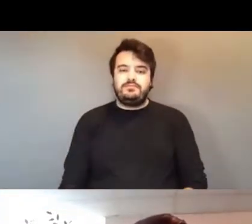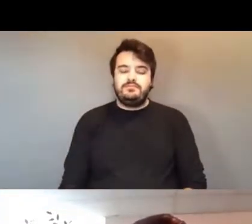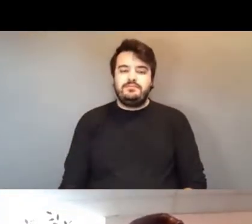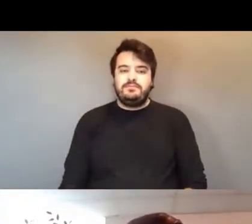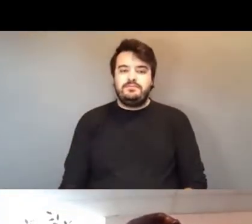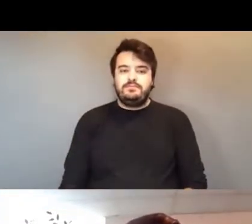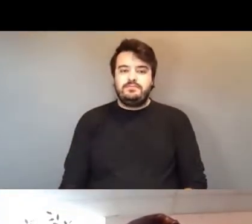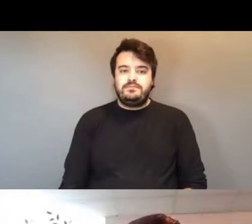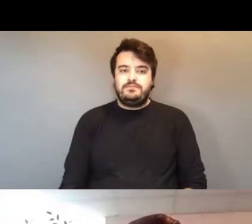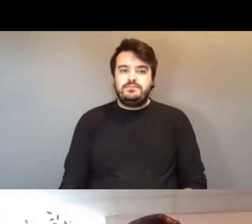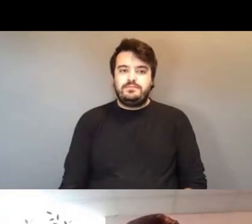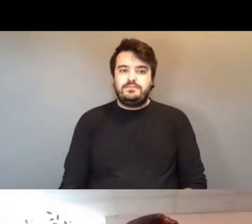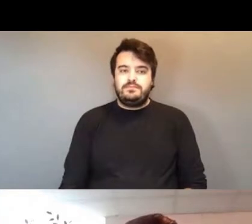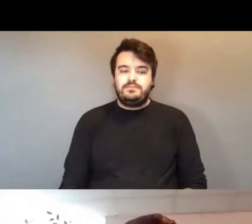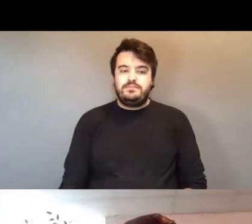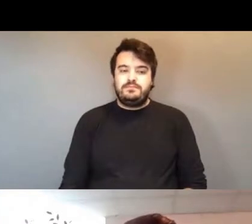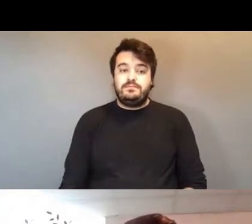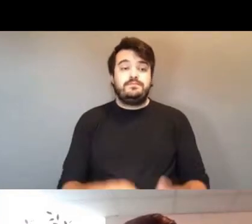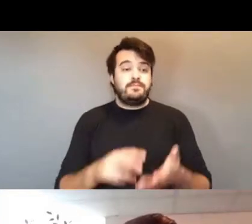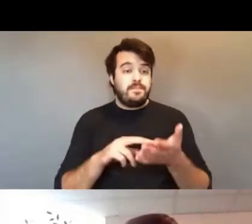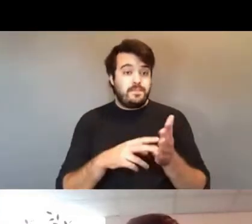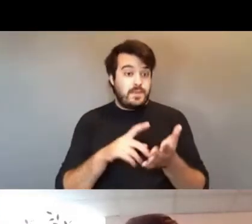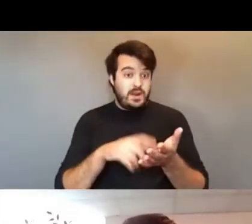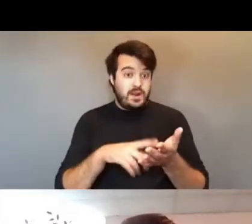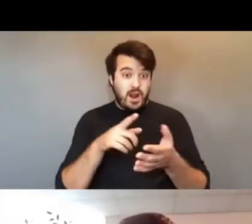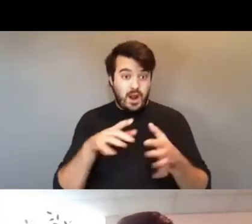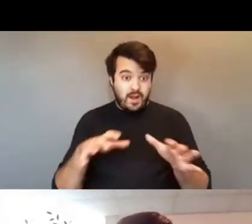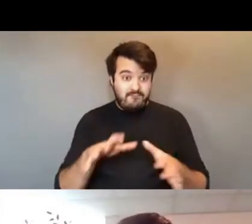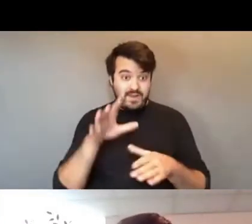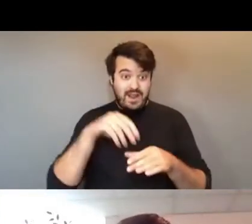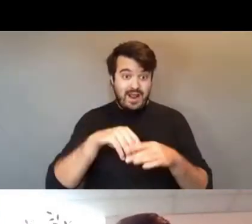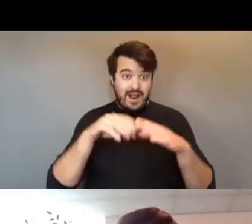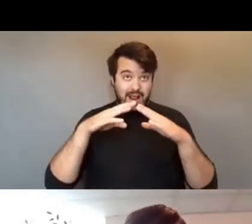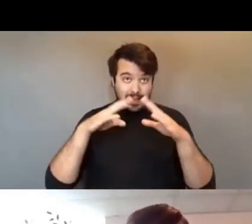Donc, lorsque vous faites un semis